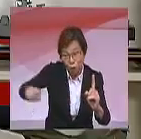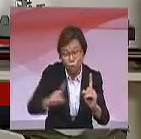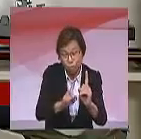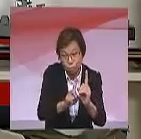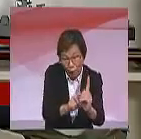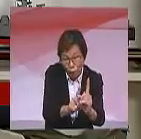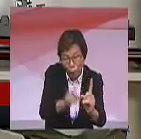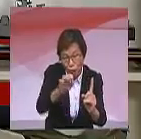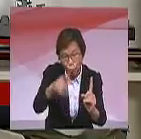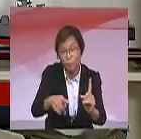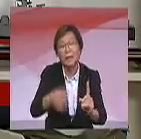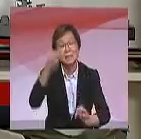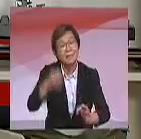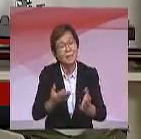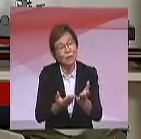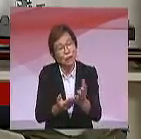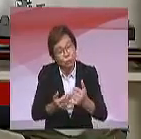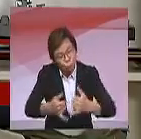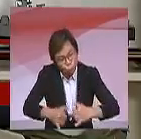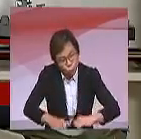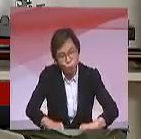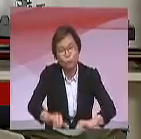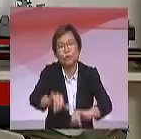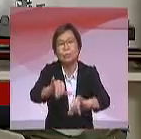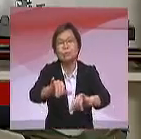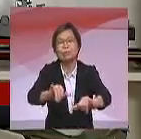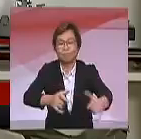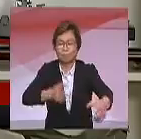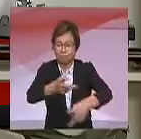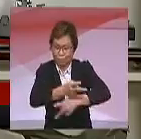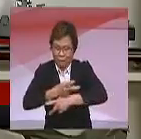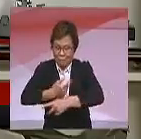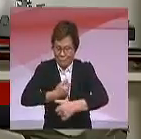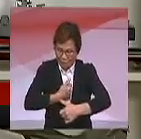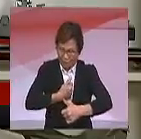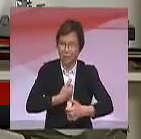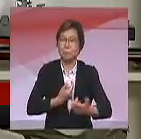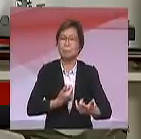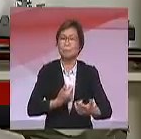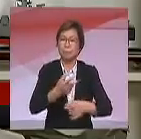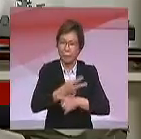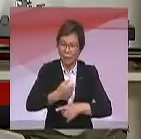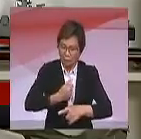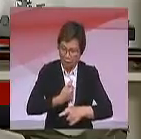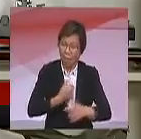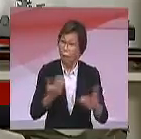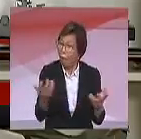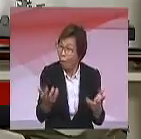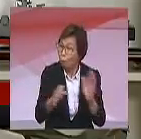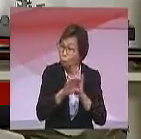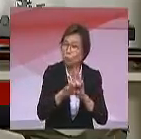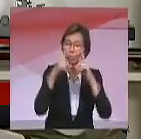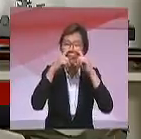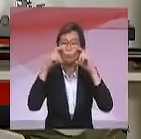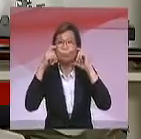jika terus mengamalkan kawalan kendiri seperti memakai pelitup muka di